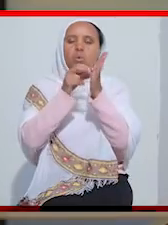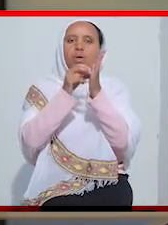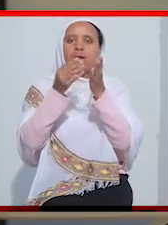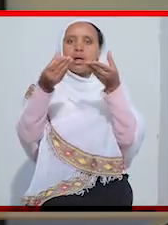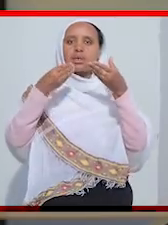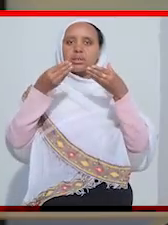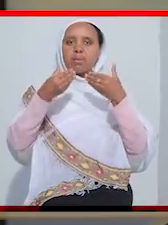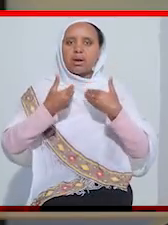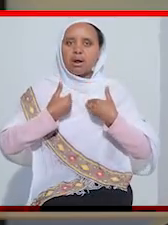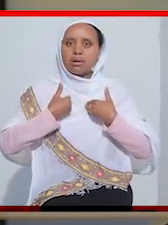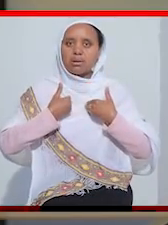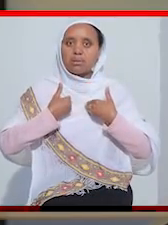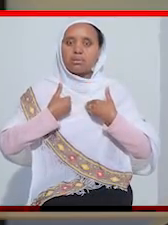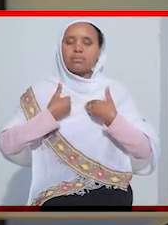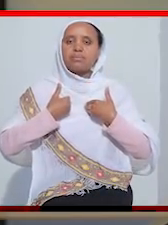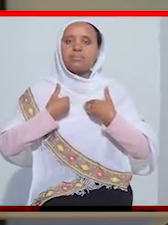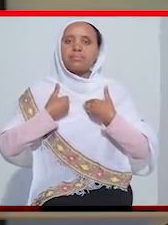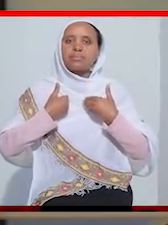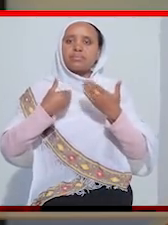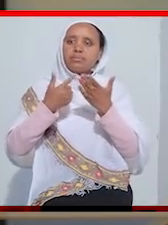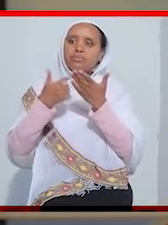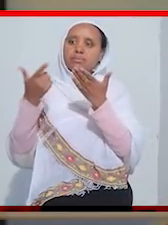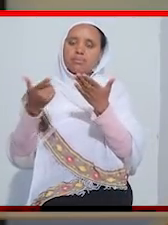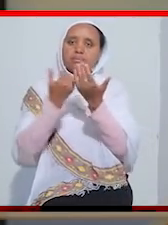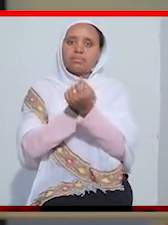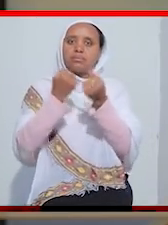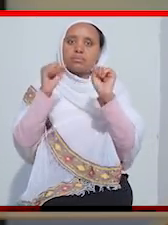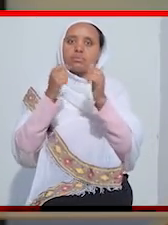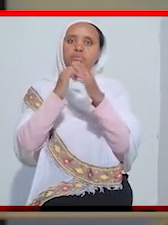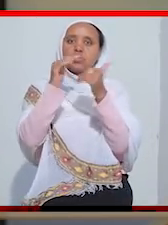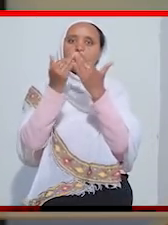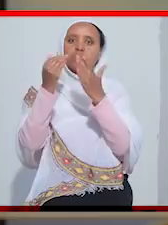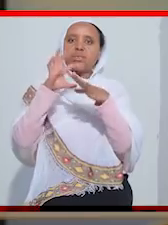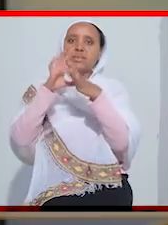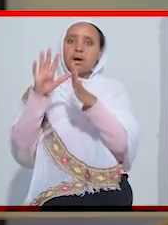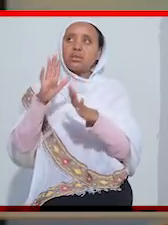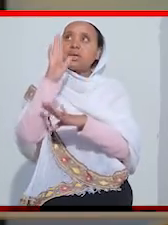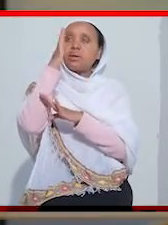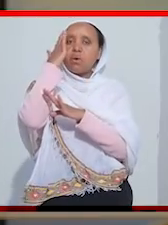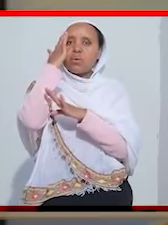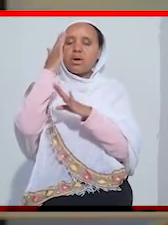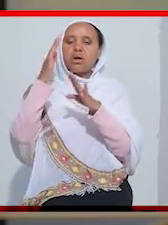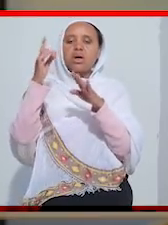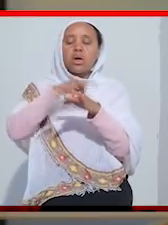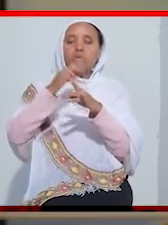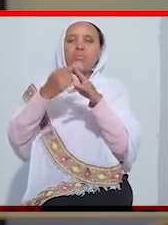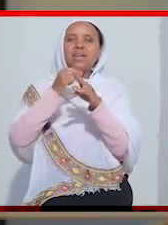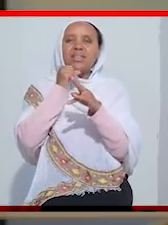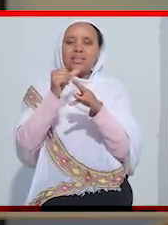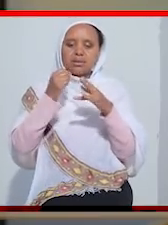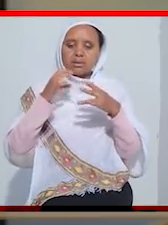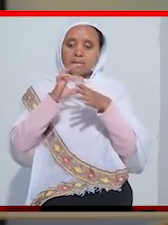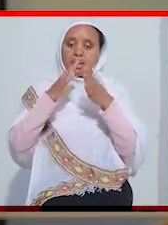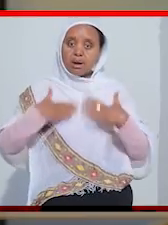22 ላይ ጌታችን በወንጌል ያስተማረን ቃል አለ። ወባህቱም መያህ ጸሮን ለማንቱ ማይል እምይድህነ መኑይ ኩሉ ዘስጋ። እግዚአብሔር